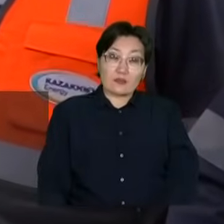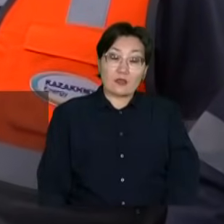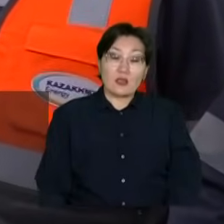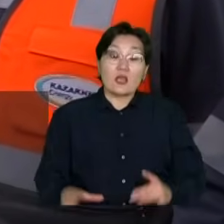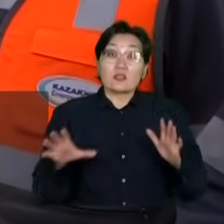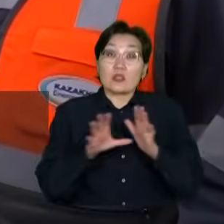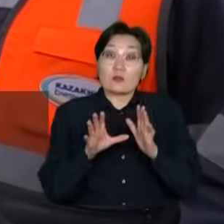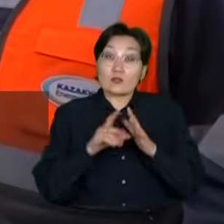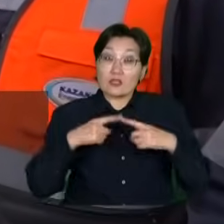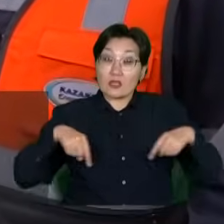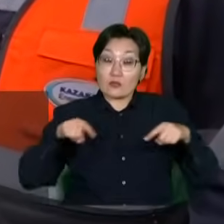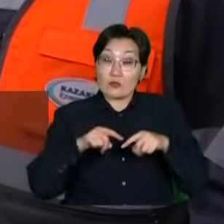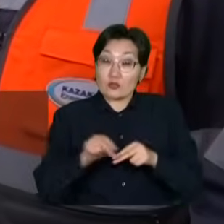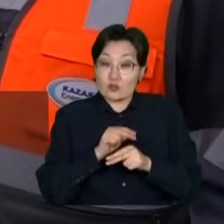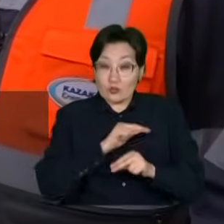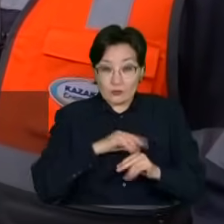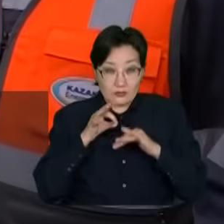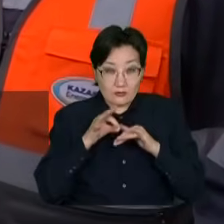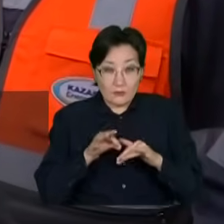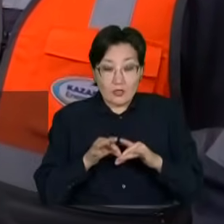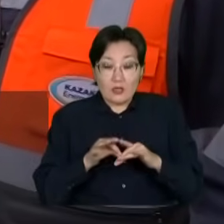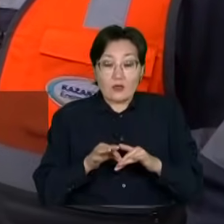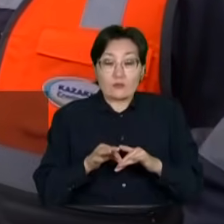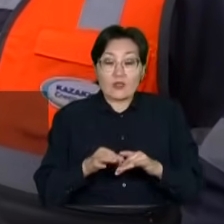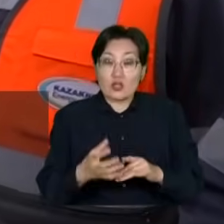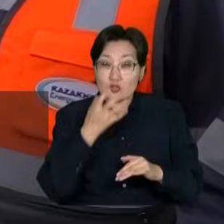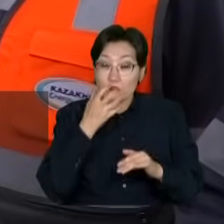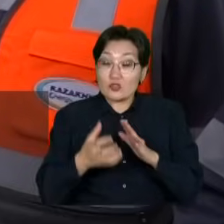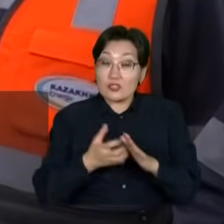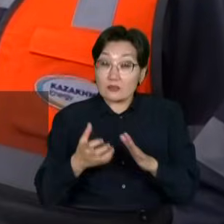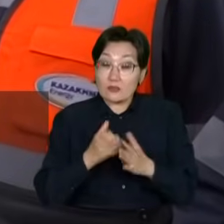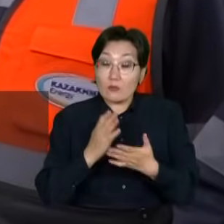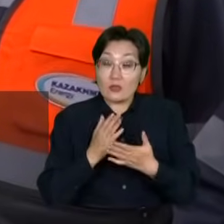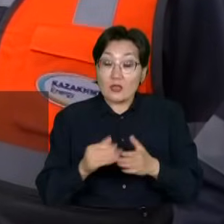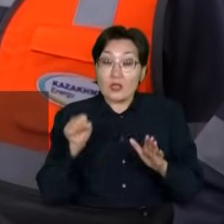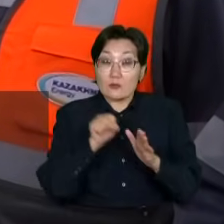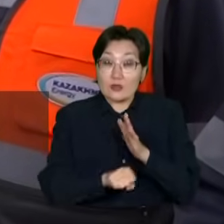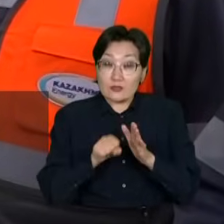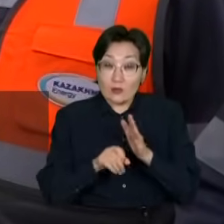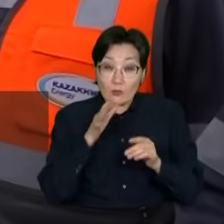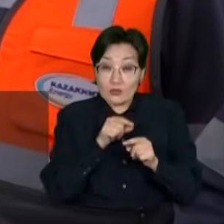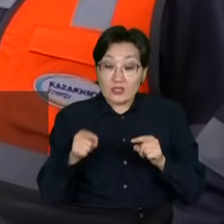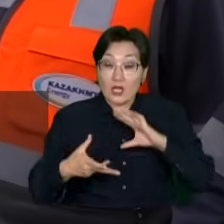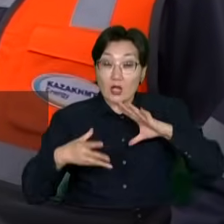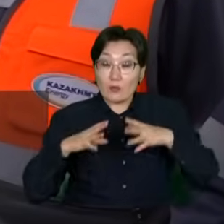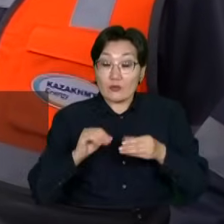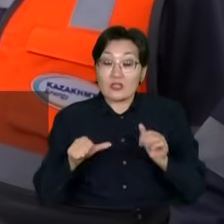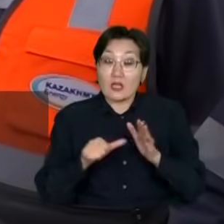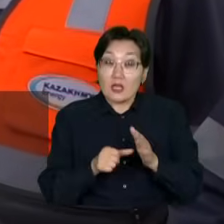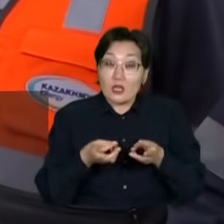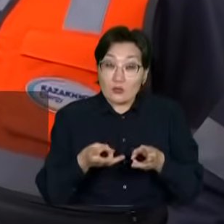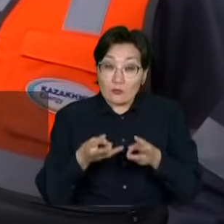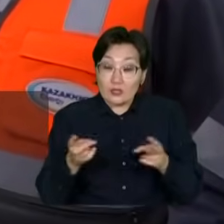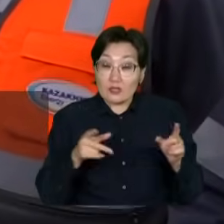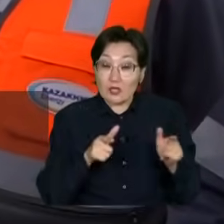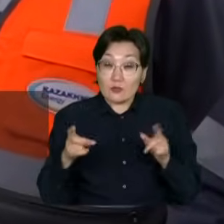Электр орталығына жөндеу жұмыстары жүргізілгенімен, жылу жеткіліксіздігі байқалып жатыр. Осы қыс мезгіліне бас аяғы 6 қазандықпен дайын болуларыңыз